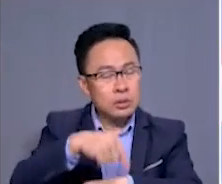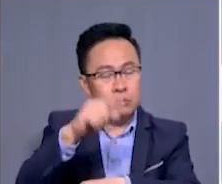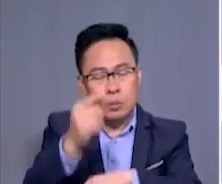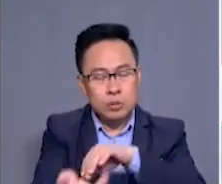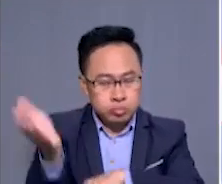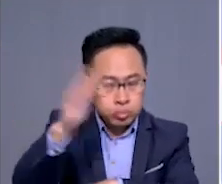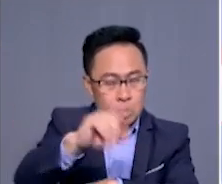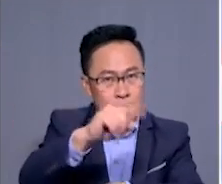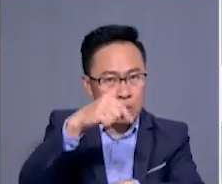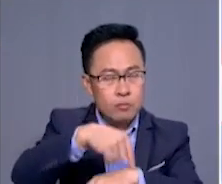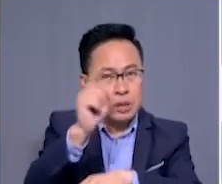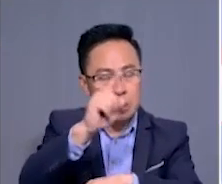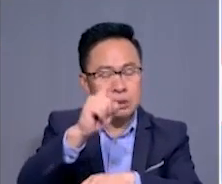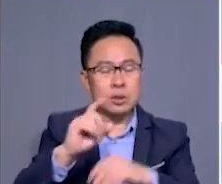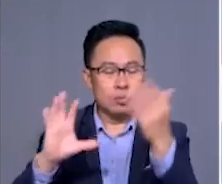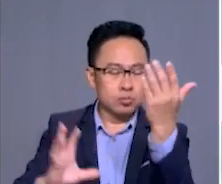ขึ้น